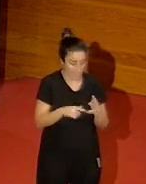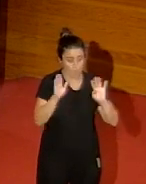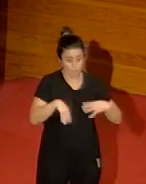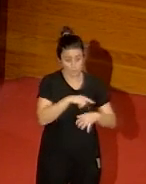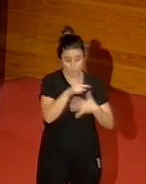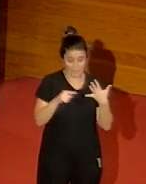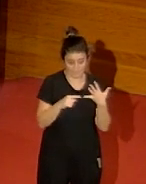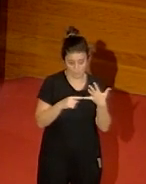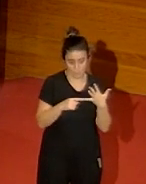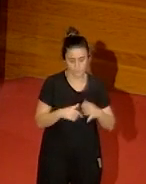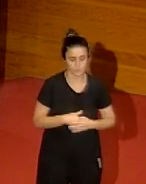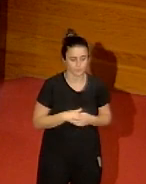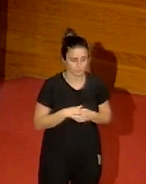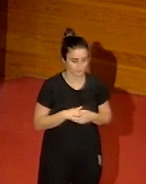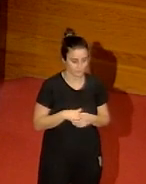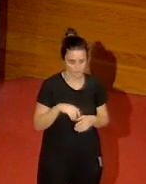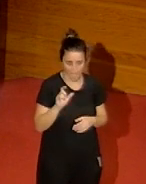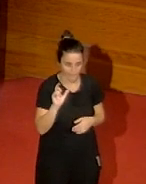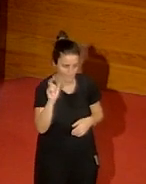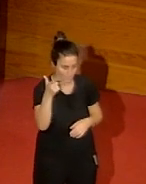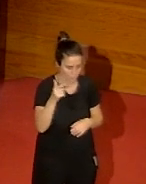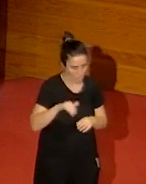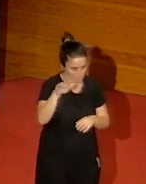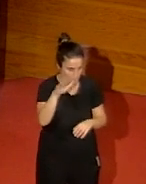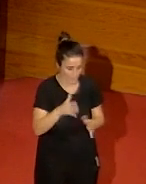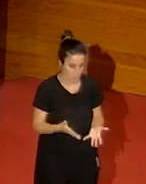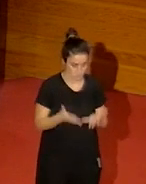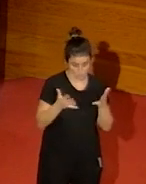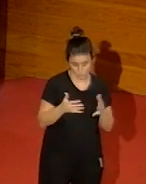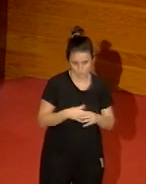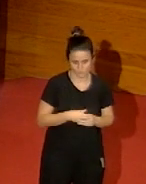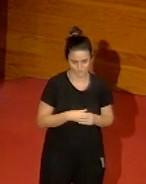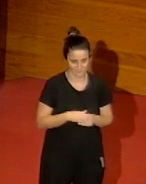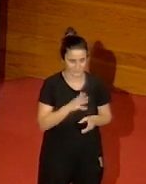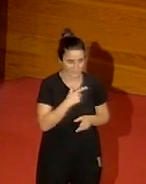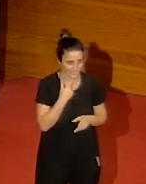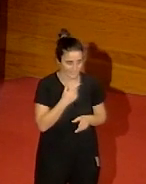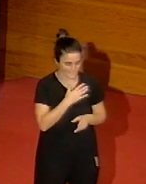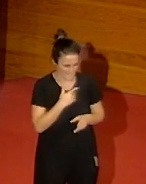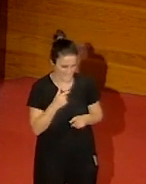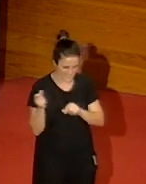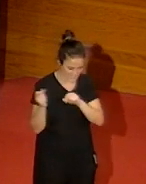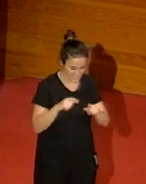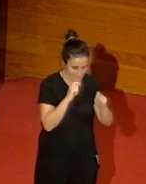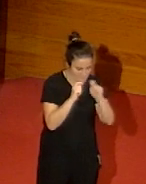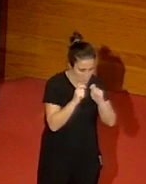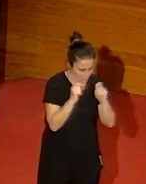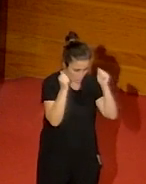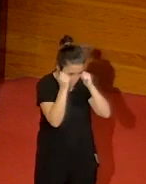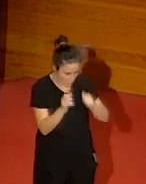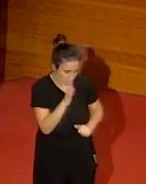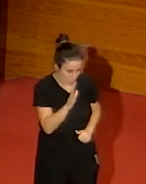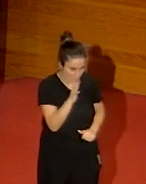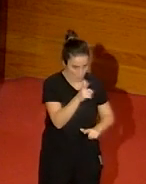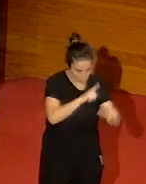bat, abentura zalea, abentura nahiak edo ekarri du kazetaritzara, ez,